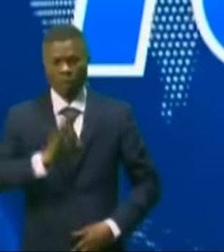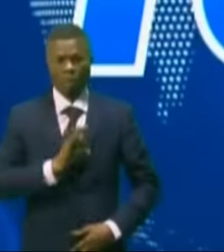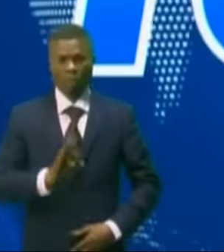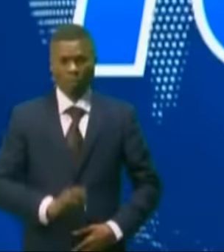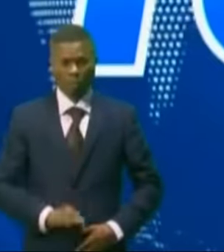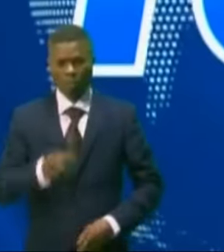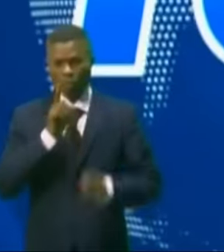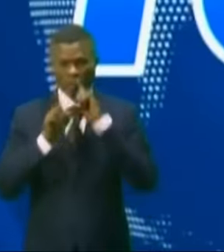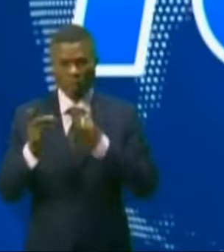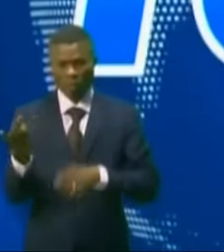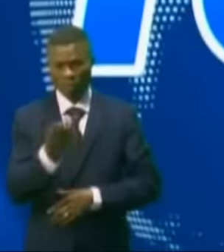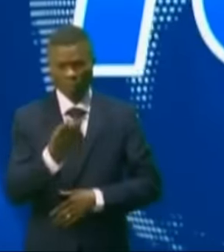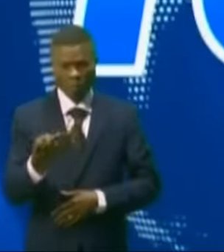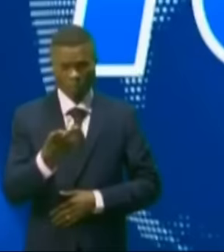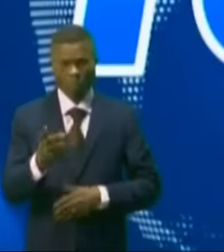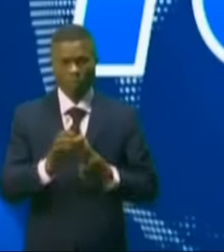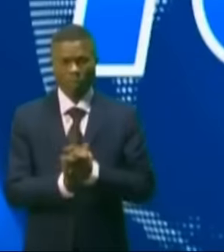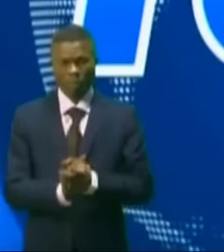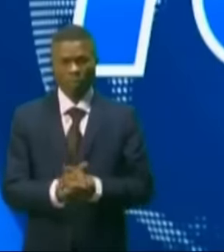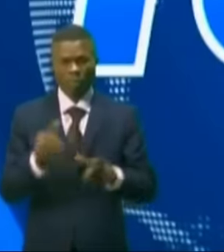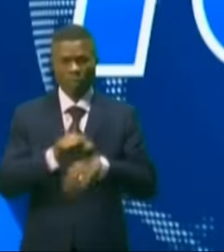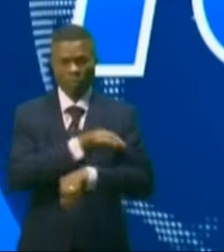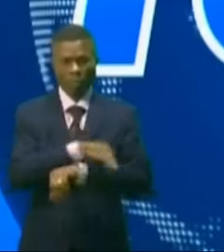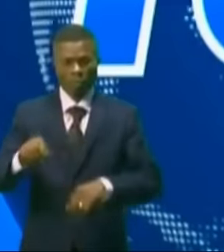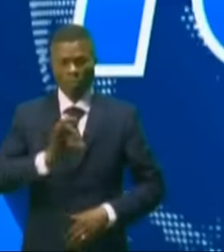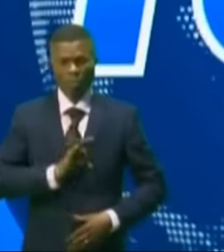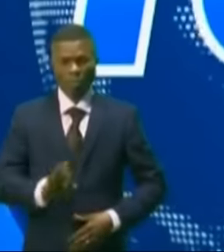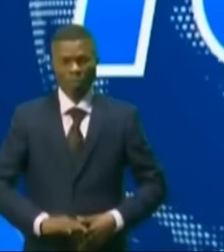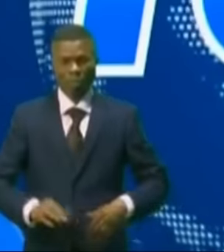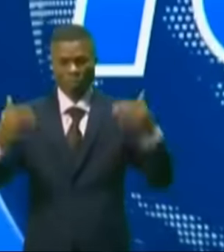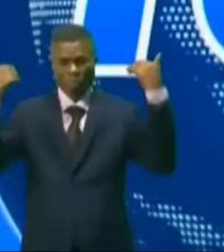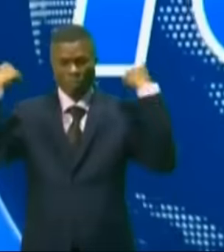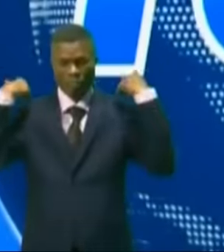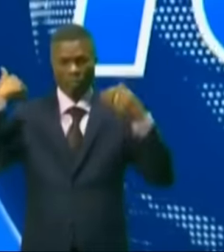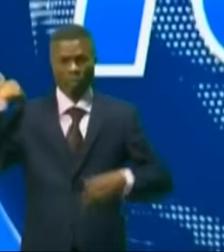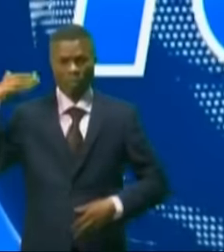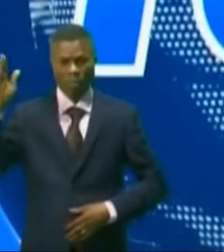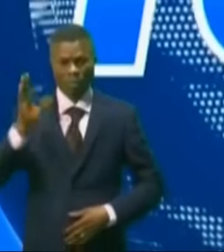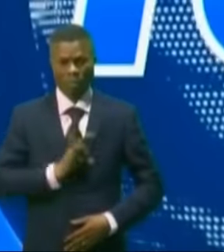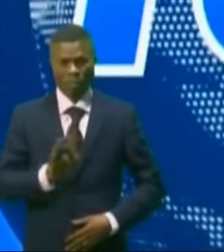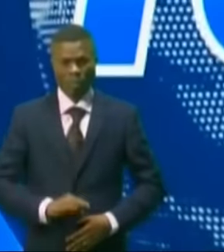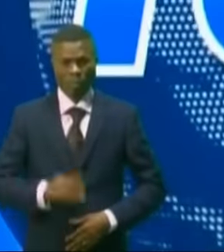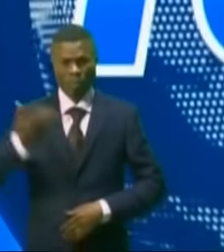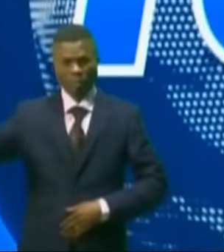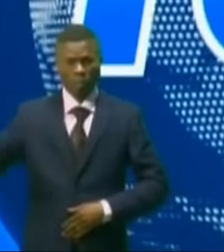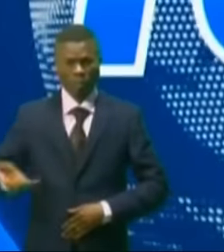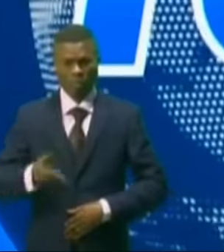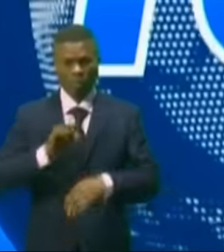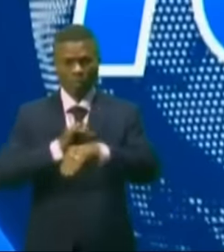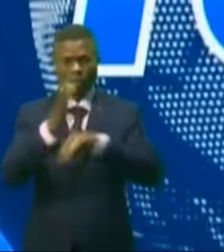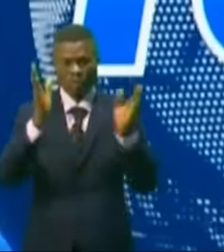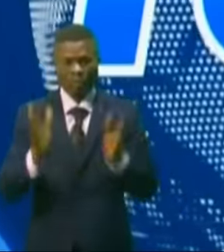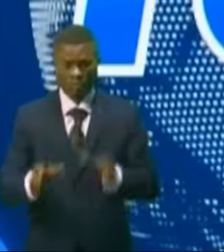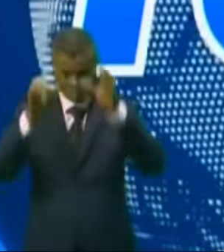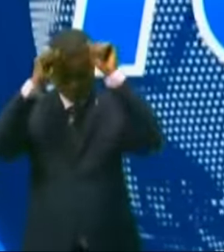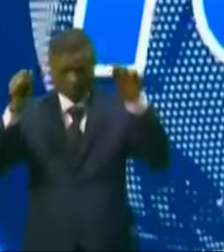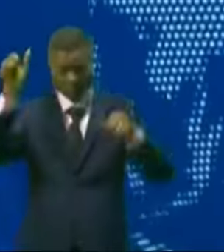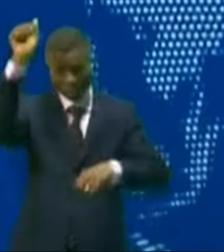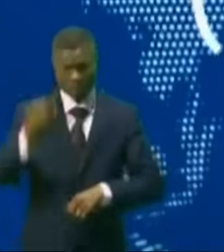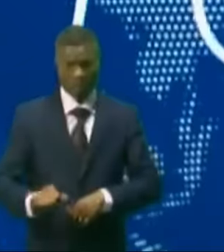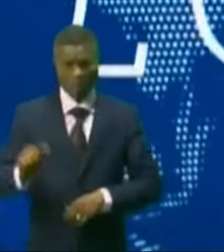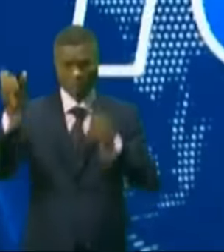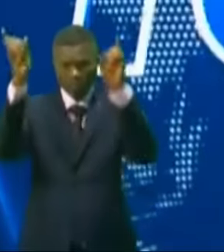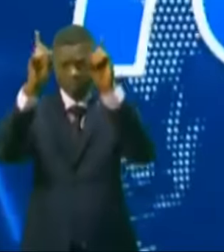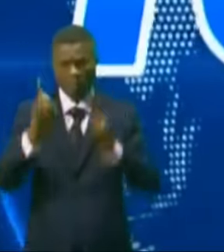Félix-Antoine Tshisekedi Tshilombo est toujours à la cité de l'Union africaine. Le chef de l'État a reçu l'envoyé spécial du président sud-africain